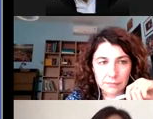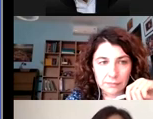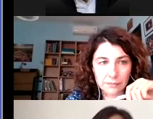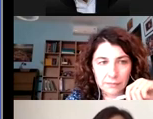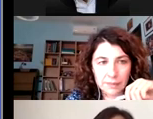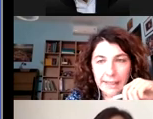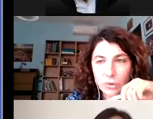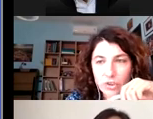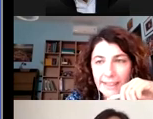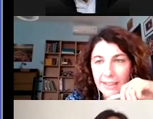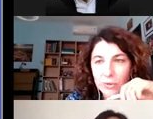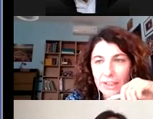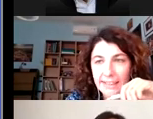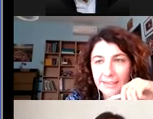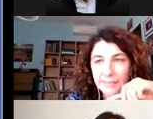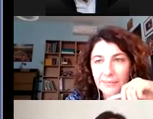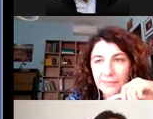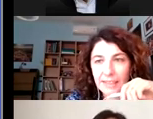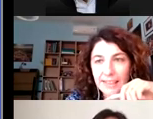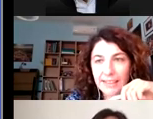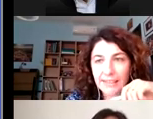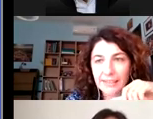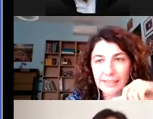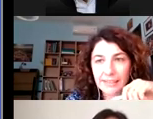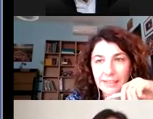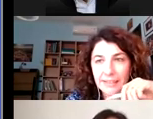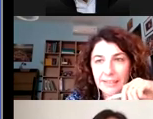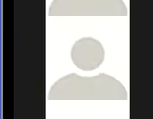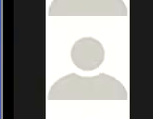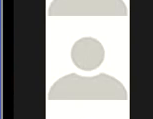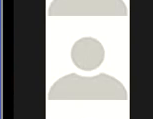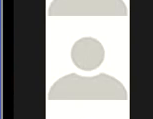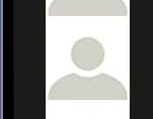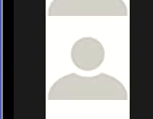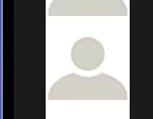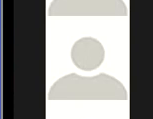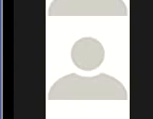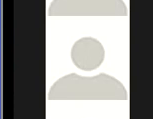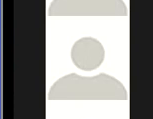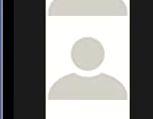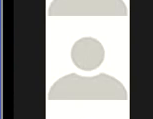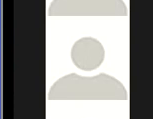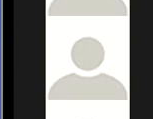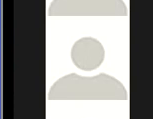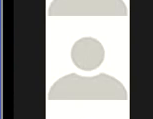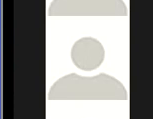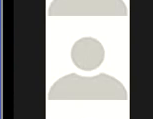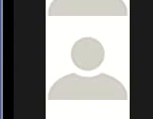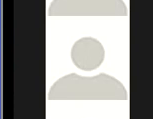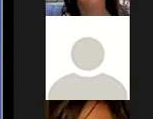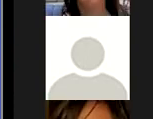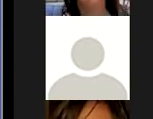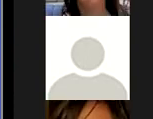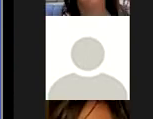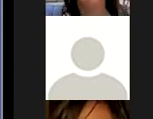già a giugno si afferma che la pandemia sta diventando un test case per verificare